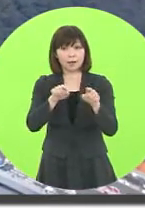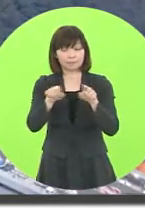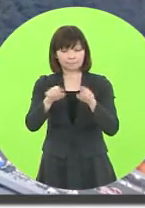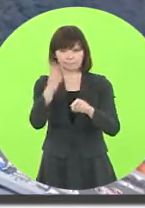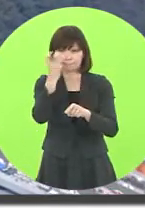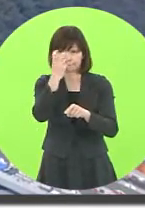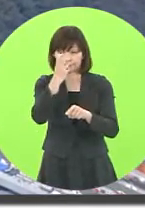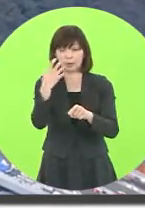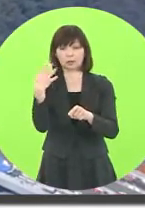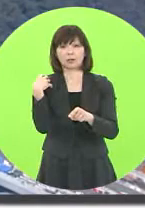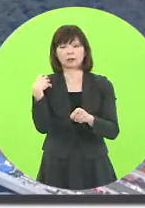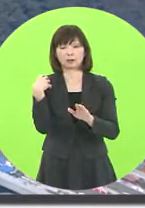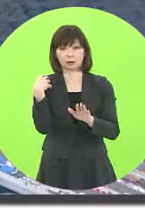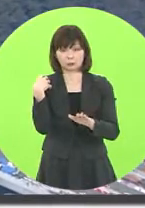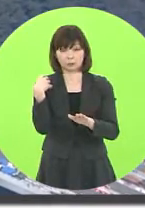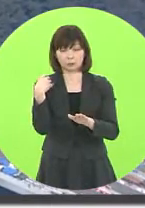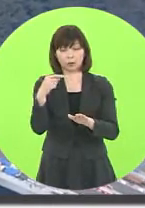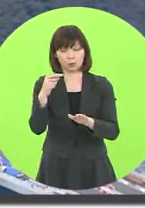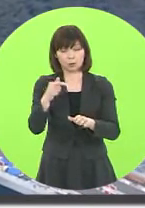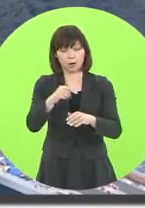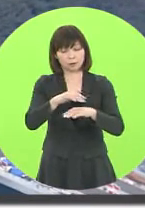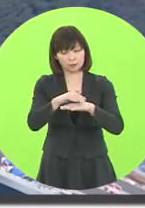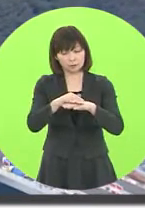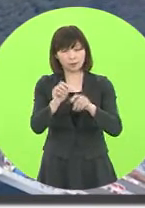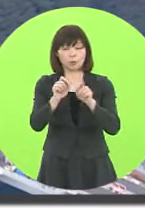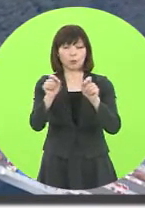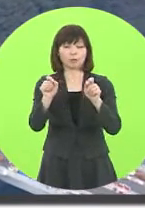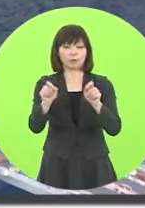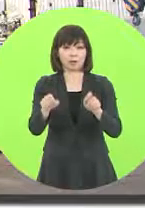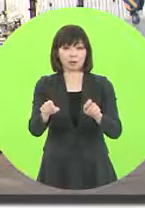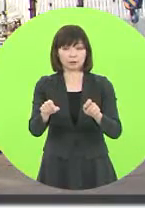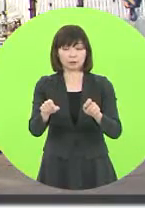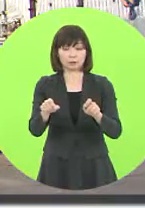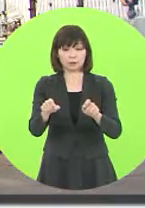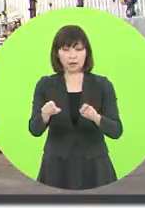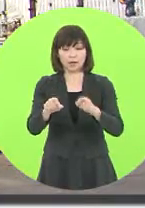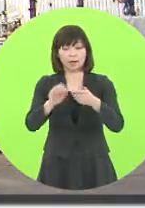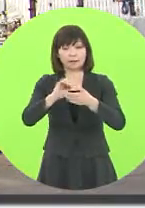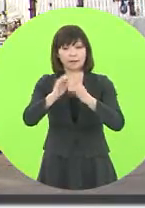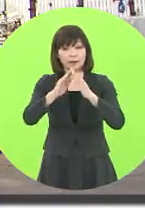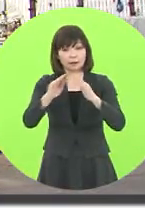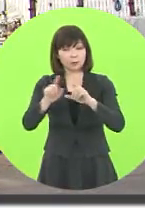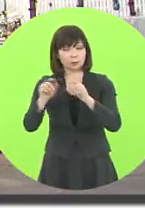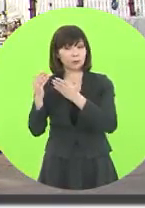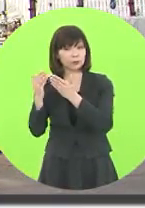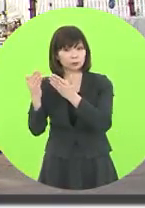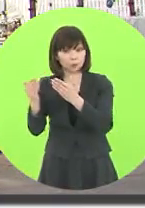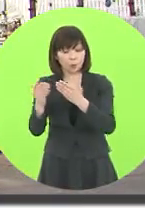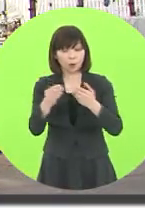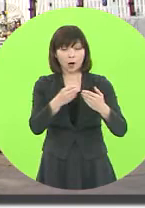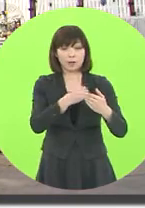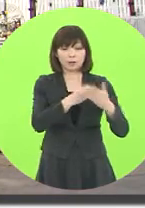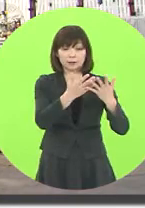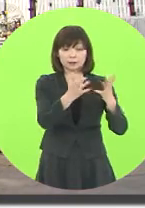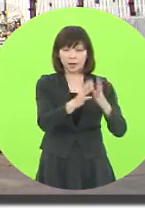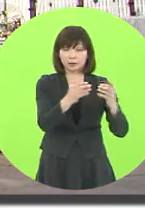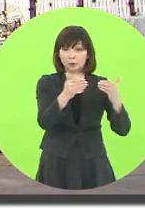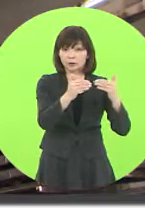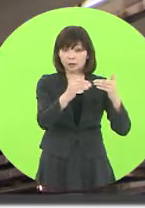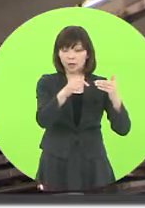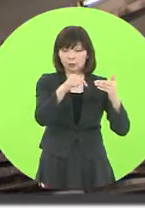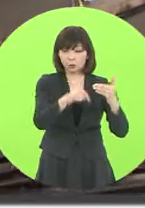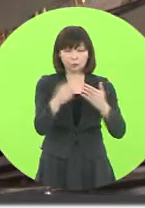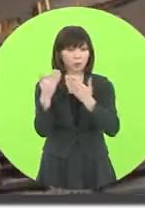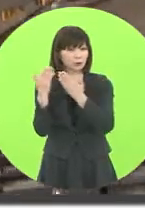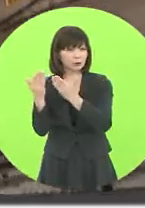。この問題は大きな問題となり、12月定例会の一般質問や委員会審議においても多くの質問